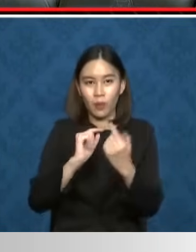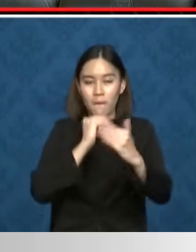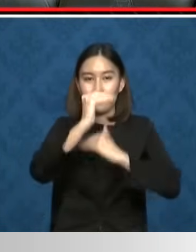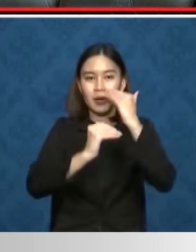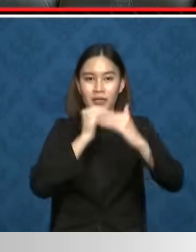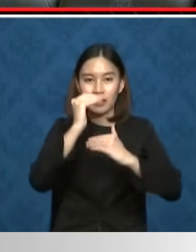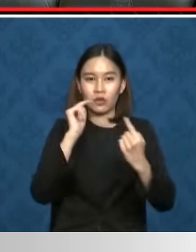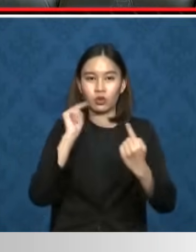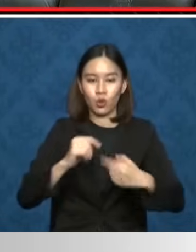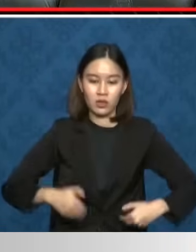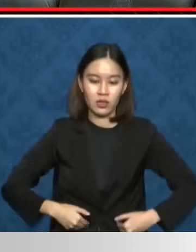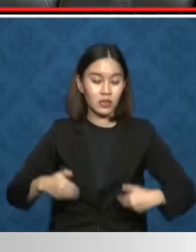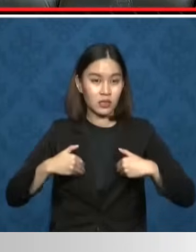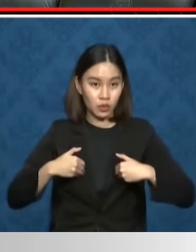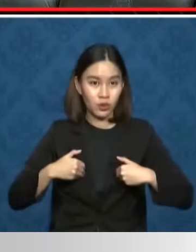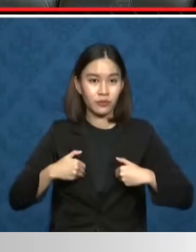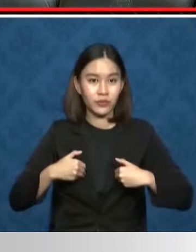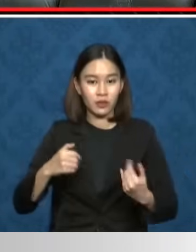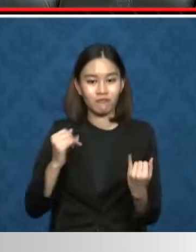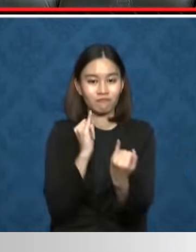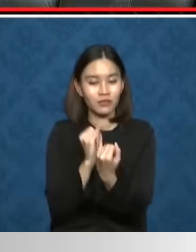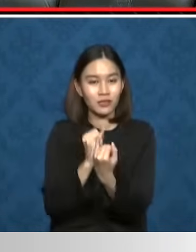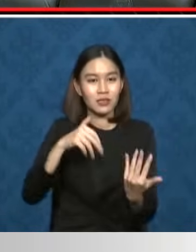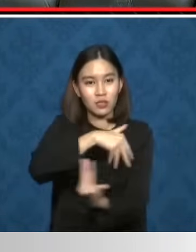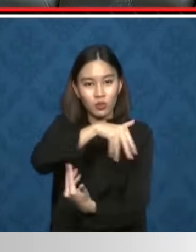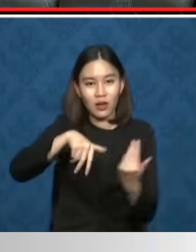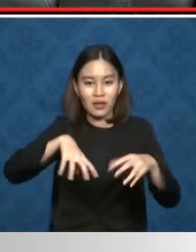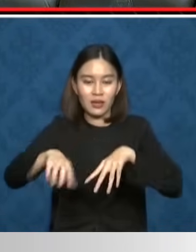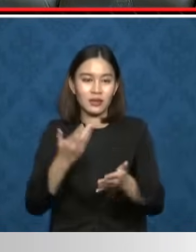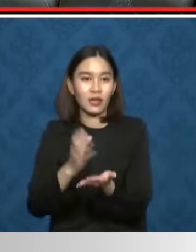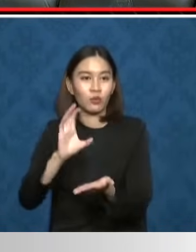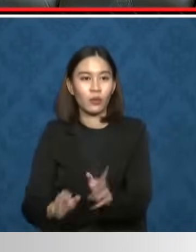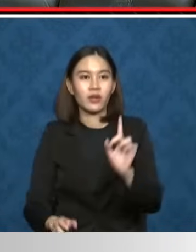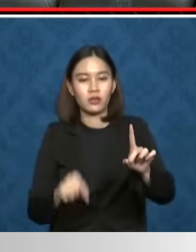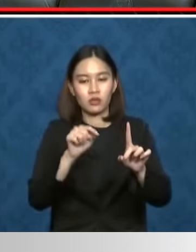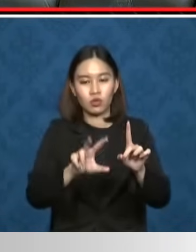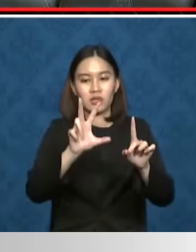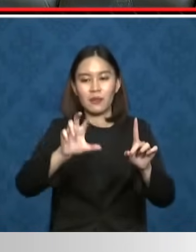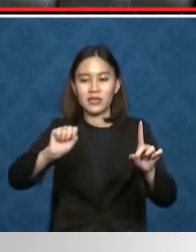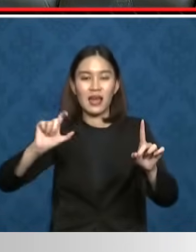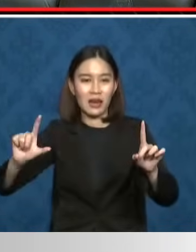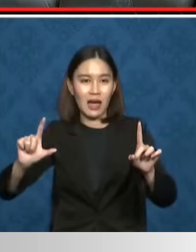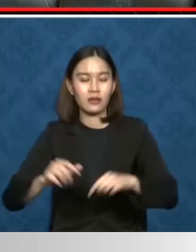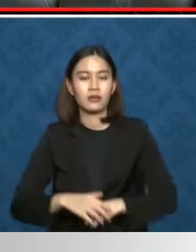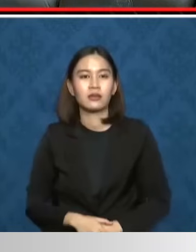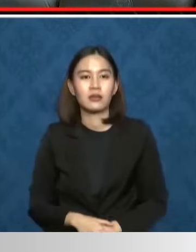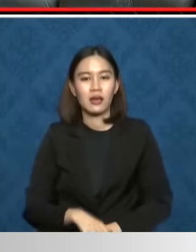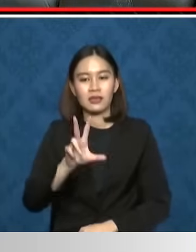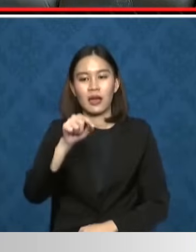โตบนคุณภาพชีวิตที่เป็นมิตรต่อสิ่งแวดล้อมมีการจัดสรรงบประมาณ 1.3 แสนล้านบาทคิดเป็นเพียงสัดส่ว